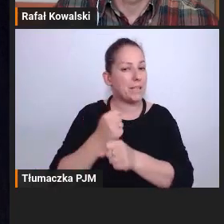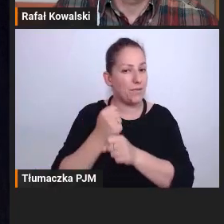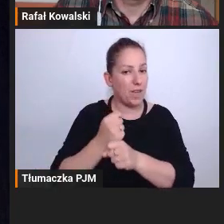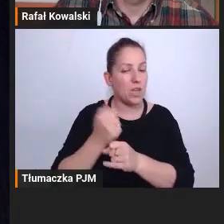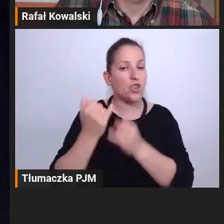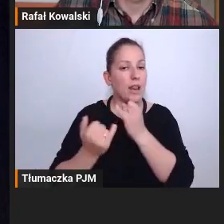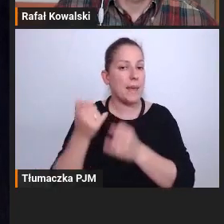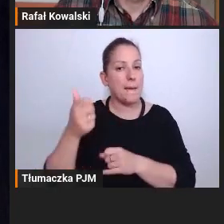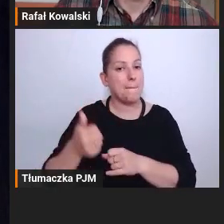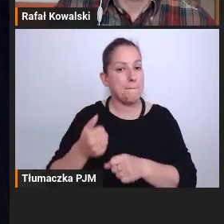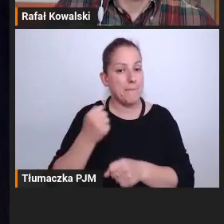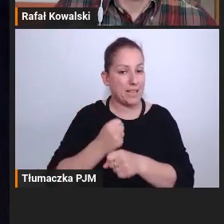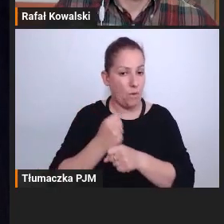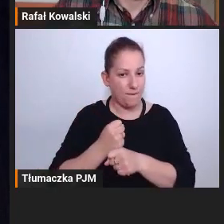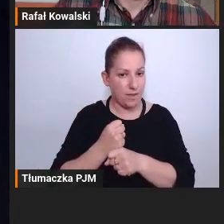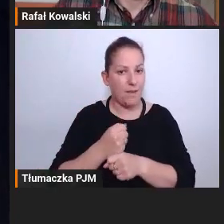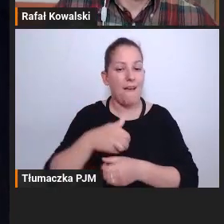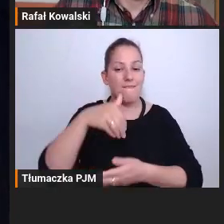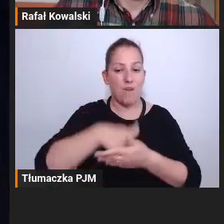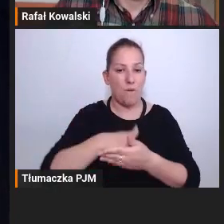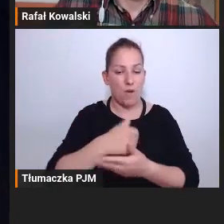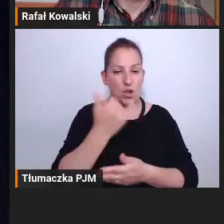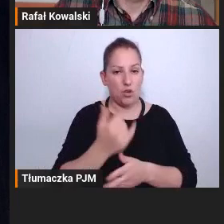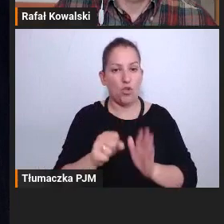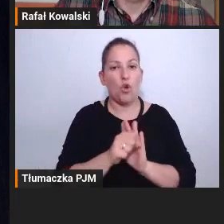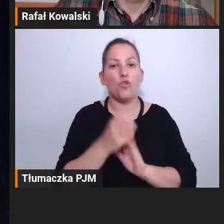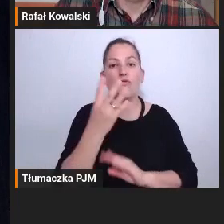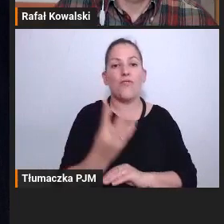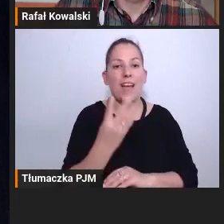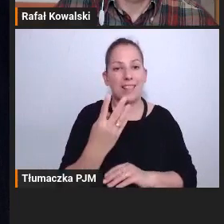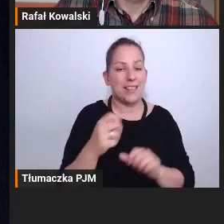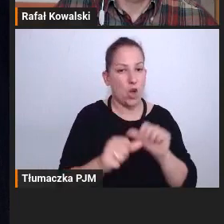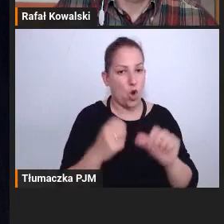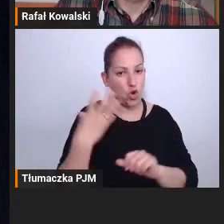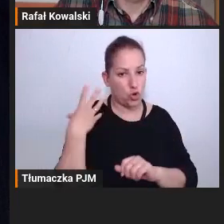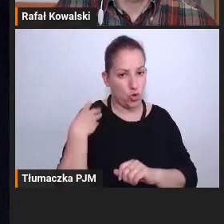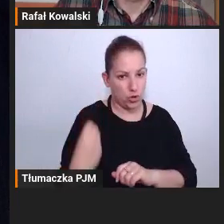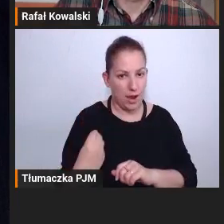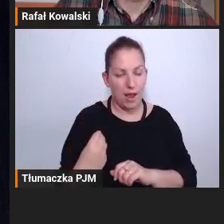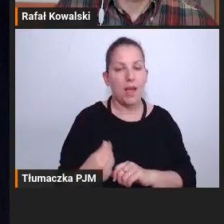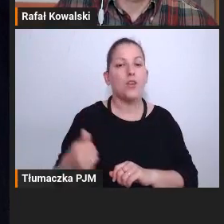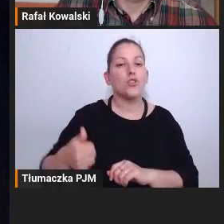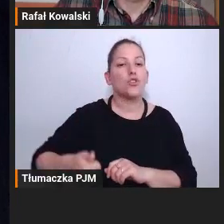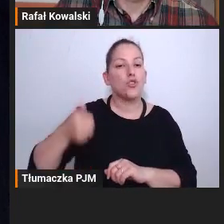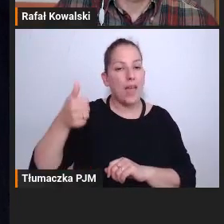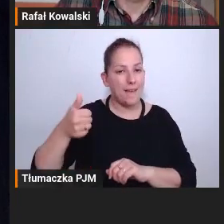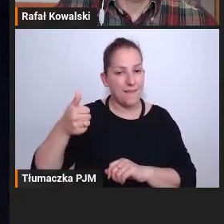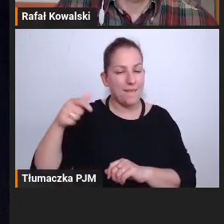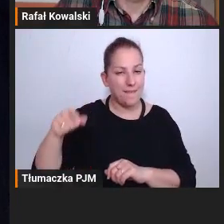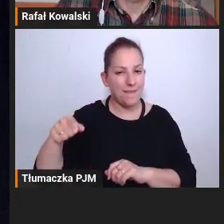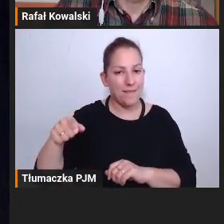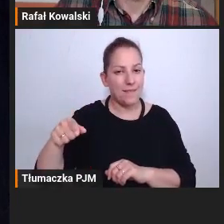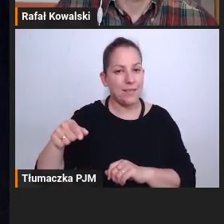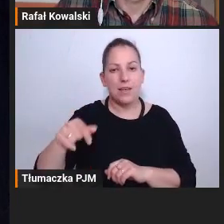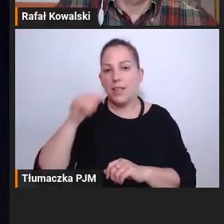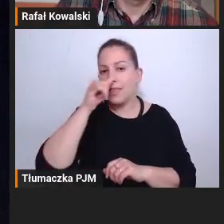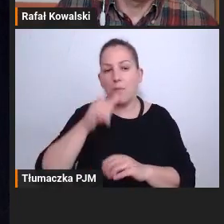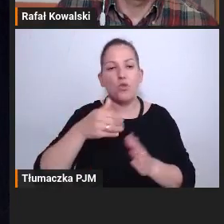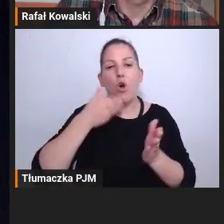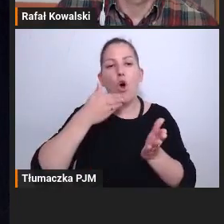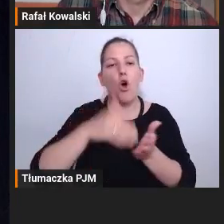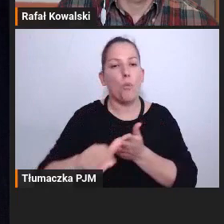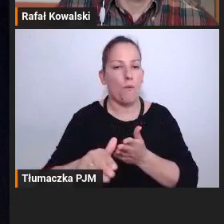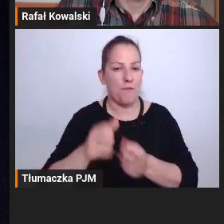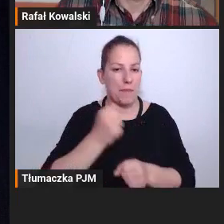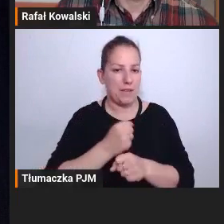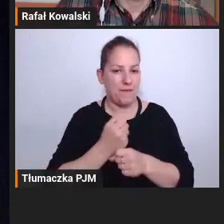kiedy pracownik, który wychowuje dziecko do 4. roku życia, pracodawca co do zasady nie może odmówić